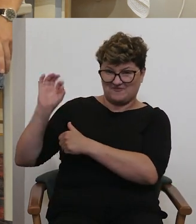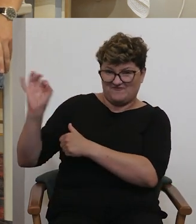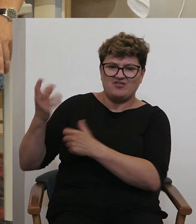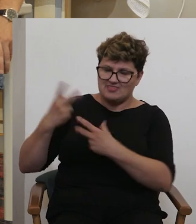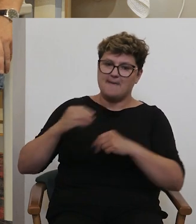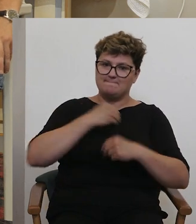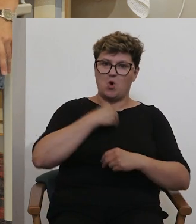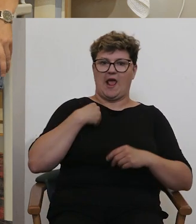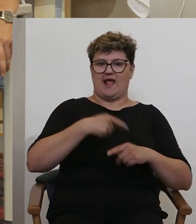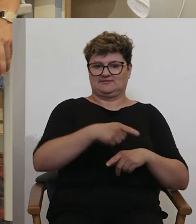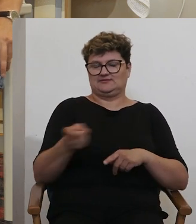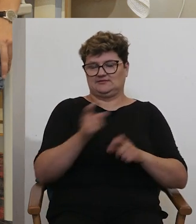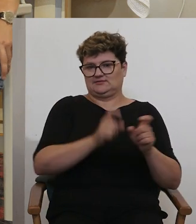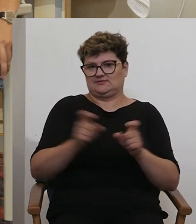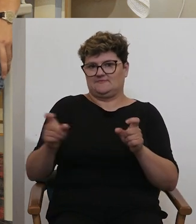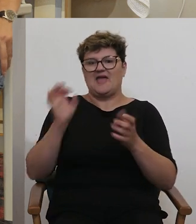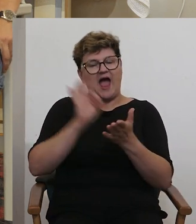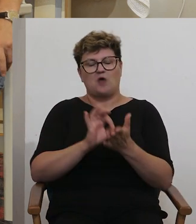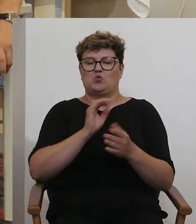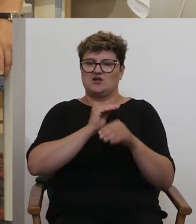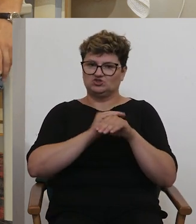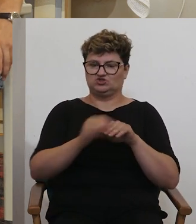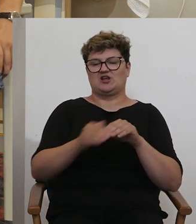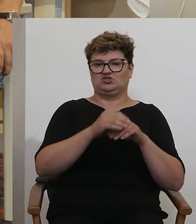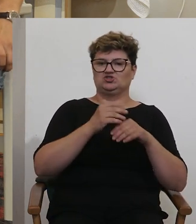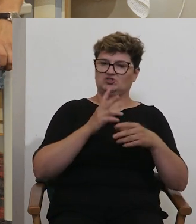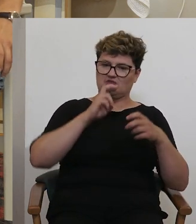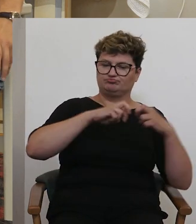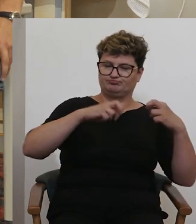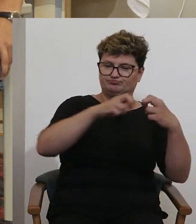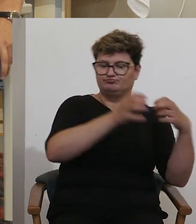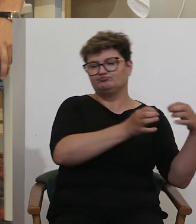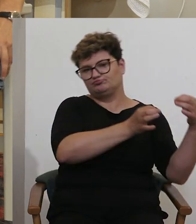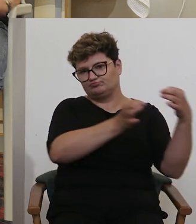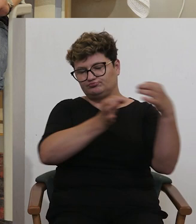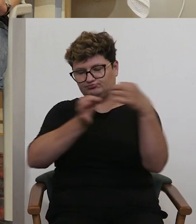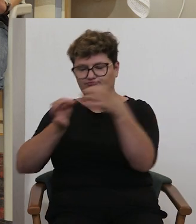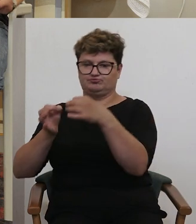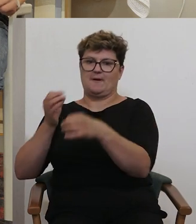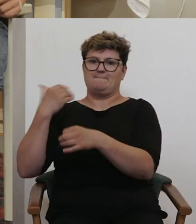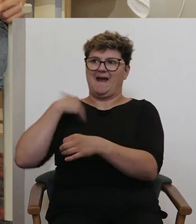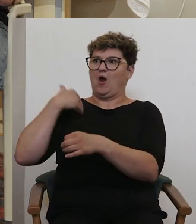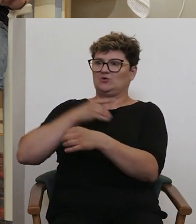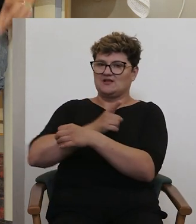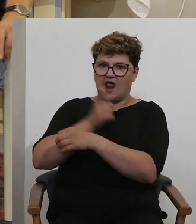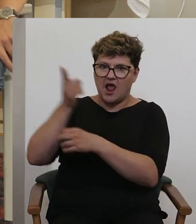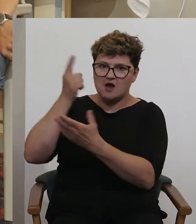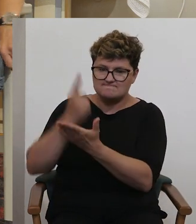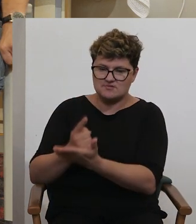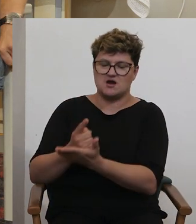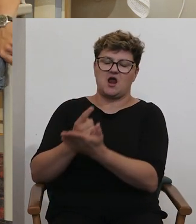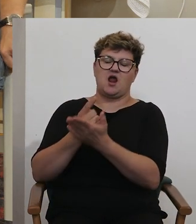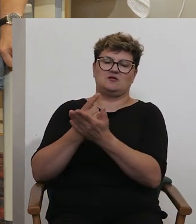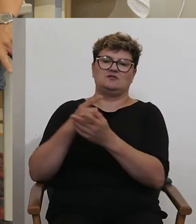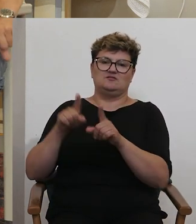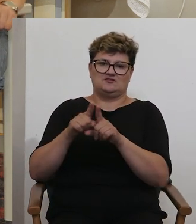mieli szczęście na tym czołgu dojechać aż tak daleko nad Bałtyk i mieli szczęście w walkach